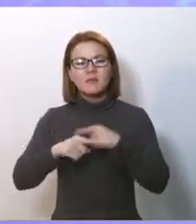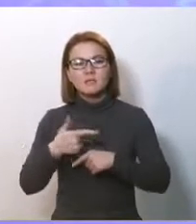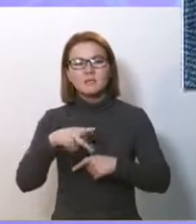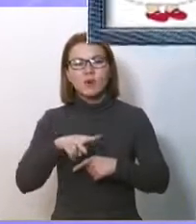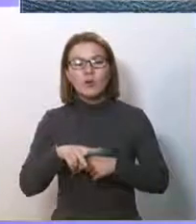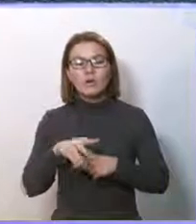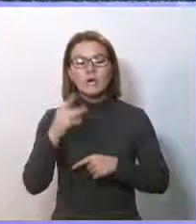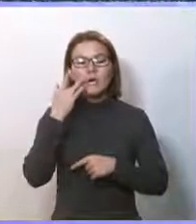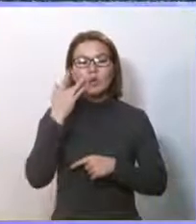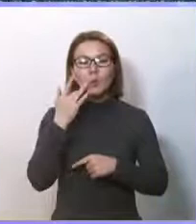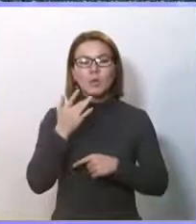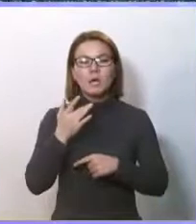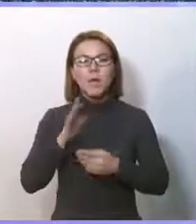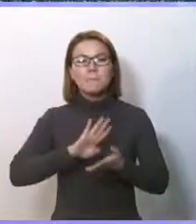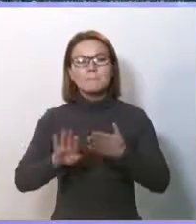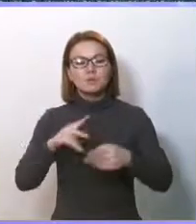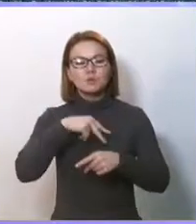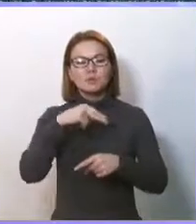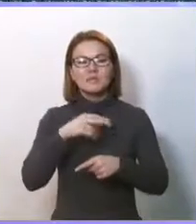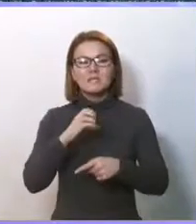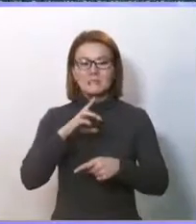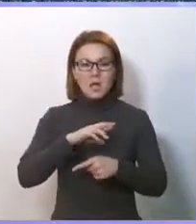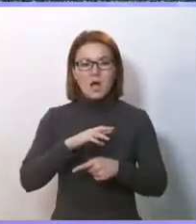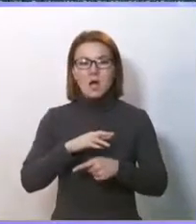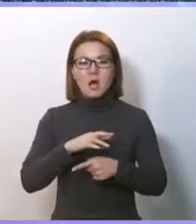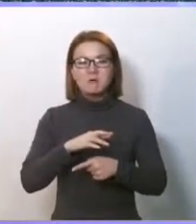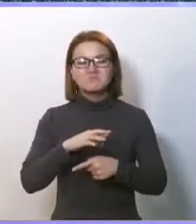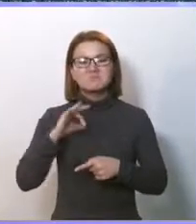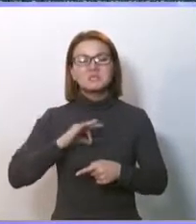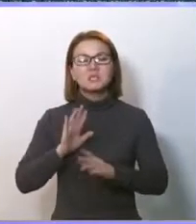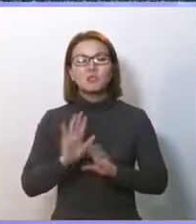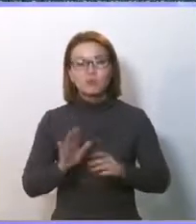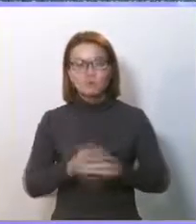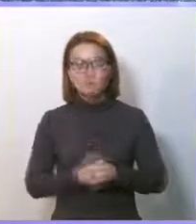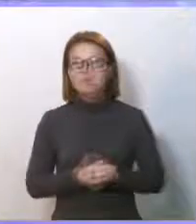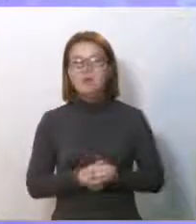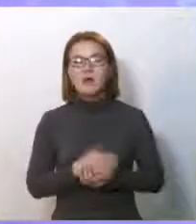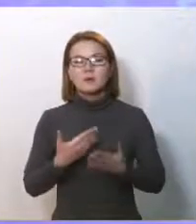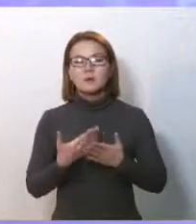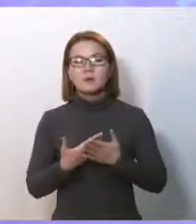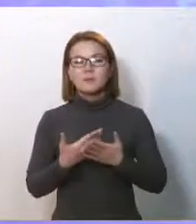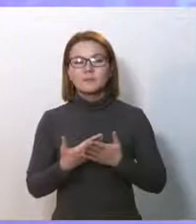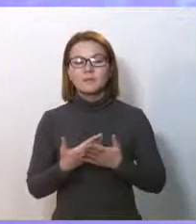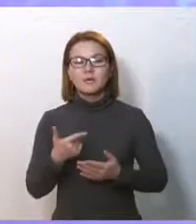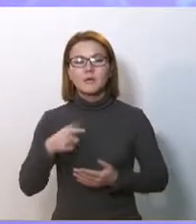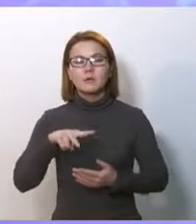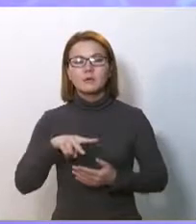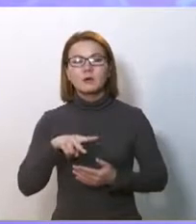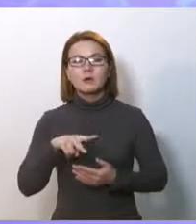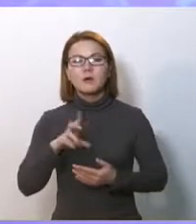глаголы, которые без суффикса «ся» не употребляются. Например,